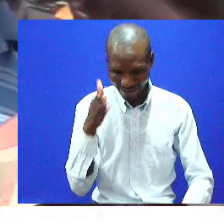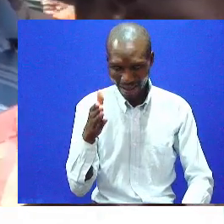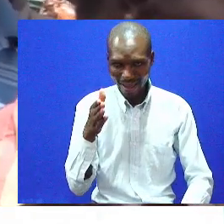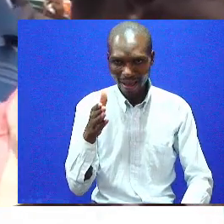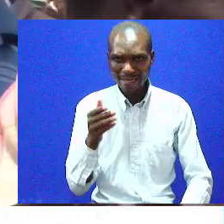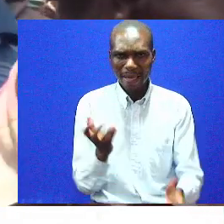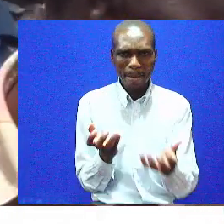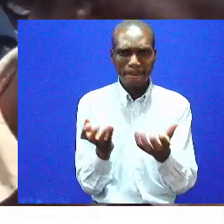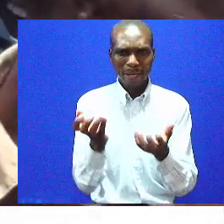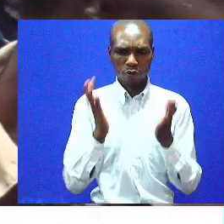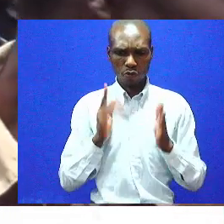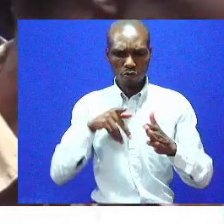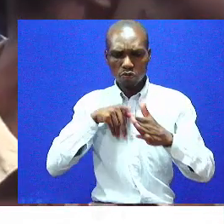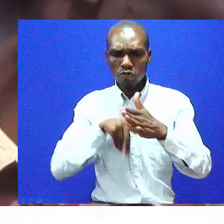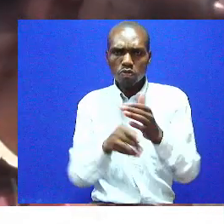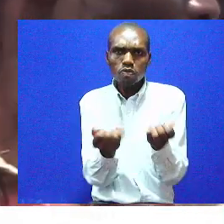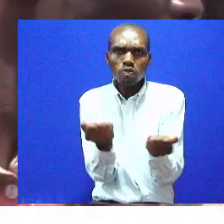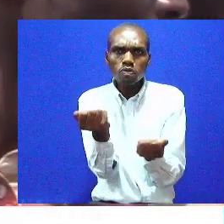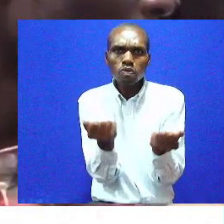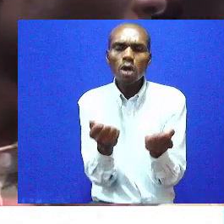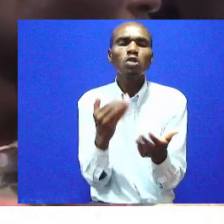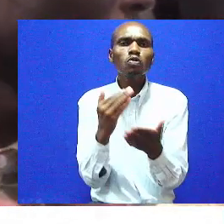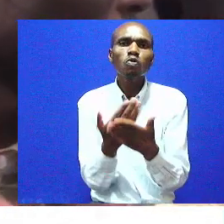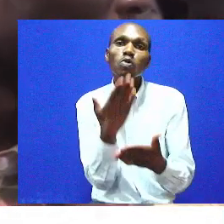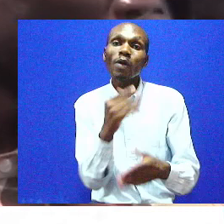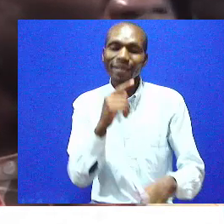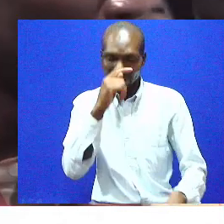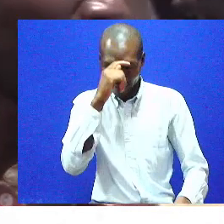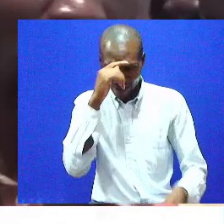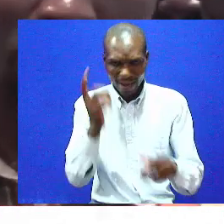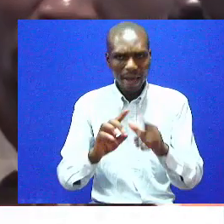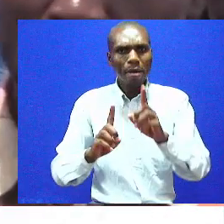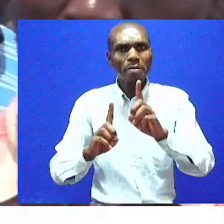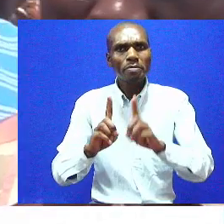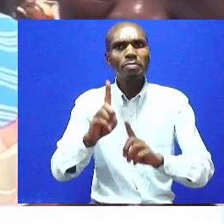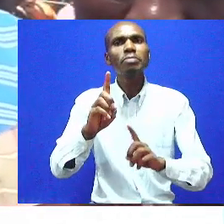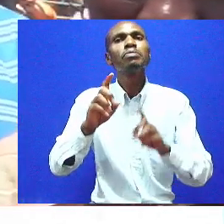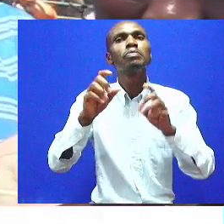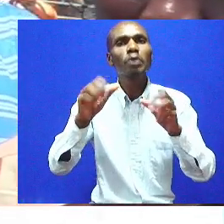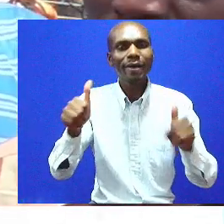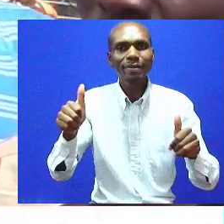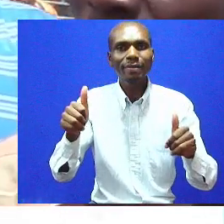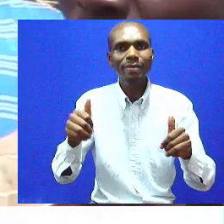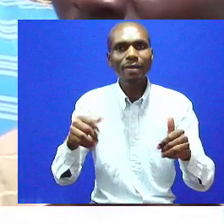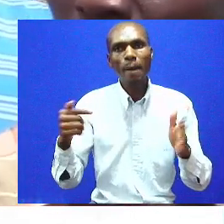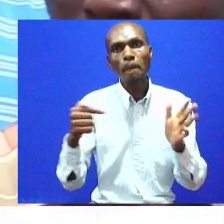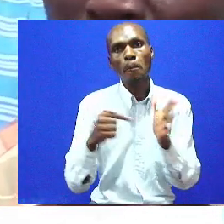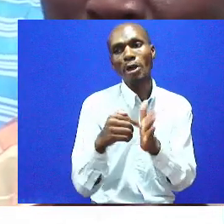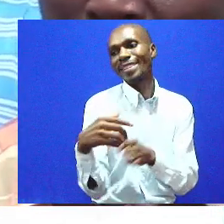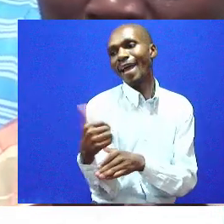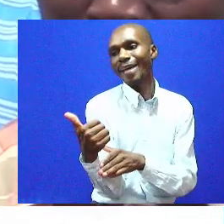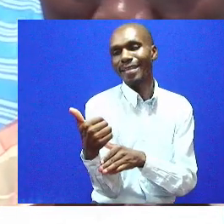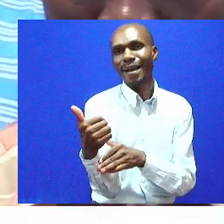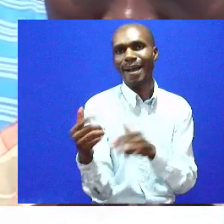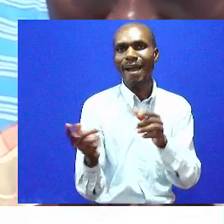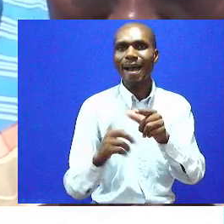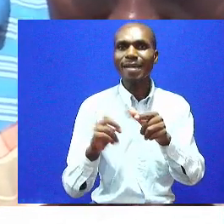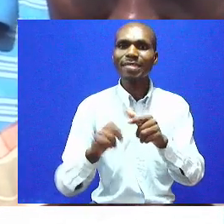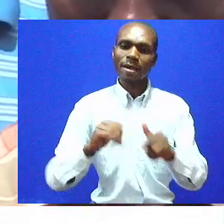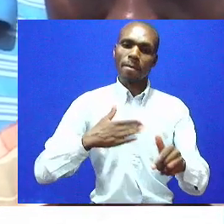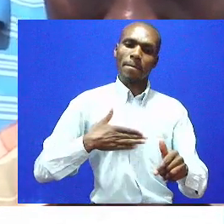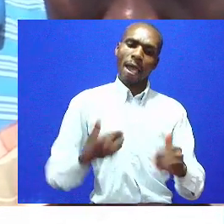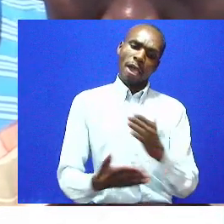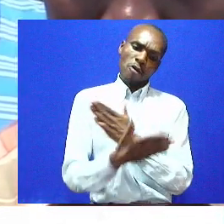makastoma wetu wale wanaingia hapa waheshimiwe wasabiri salama. Kitu ingine, wale wenzetu